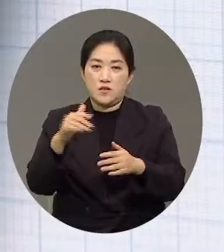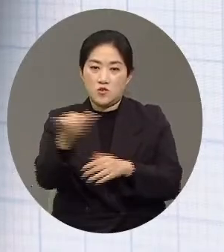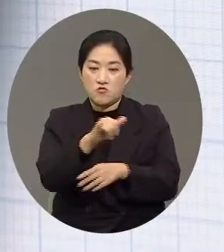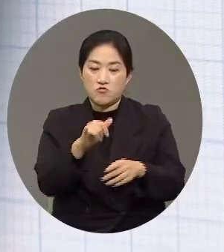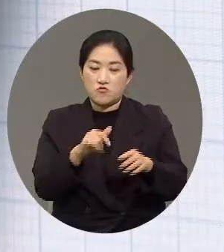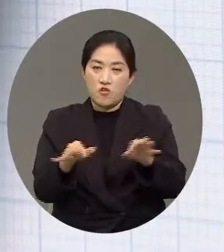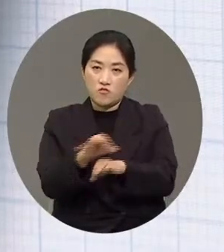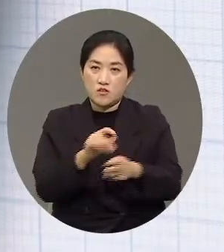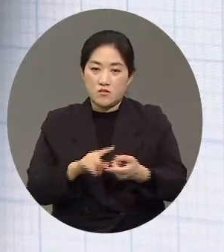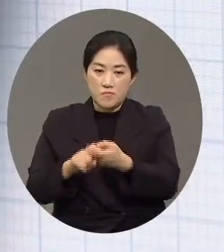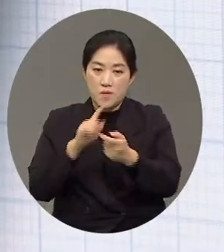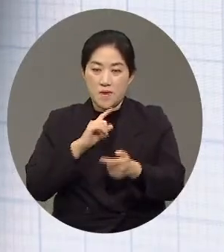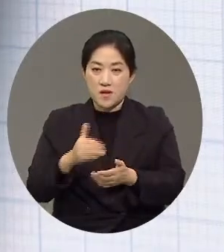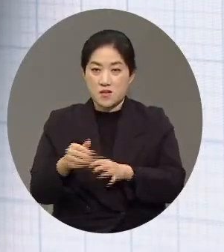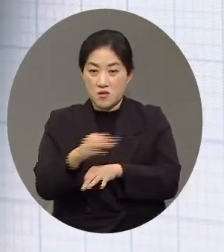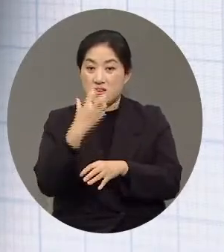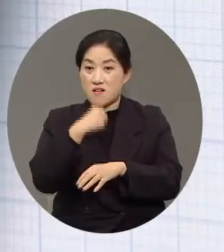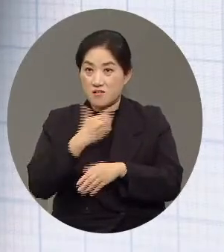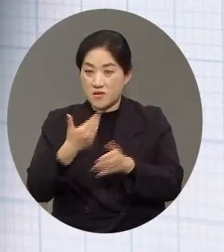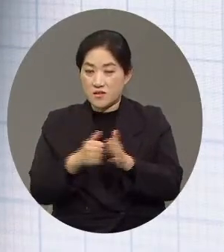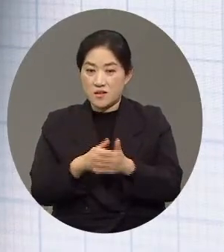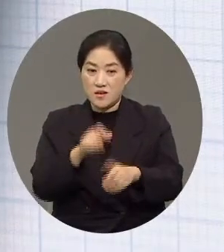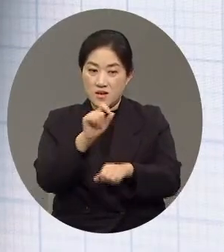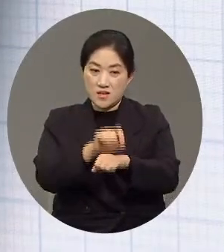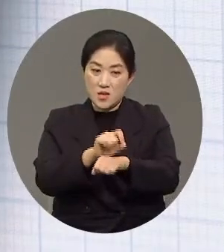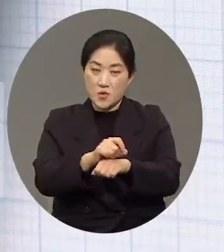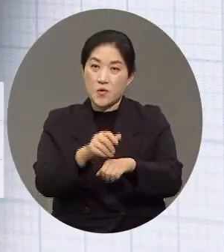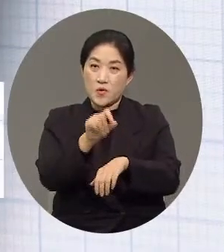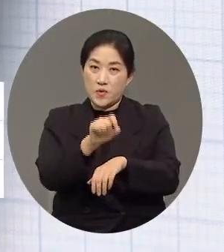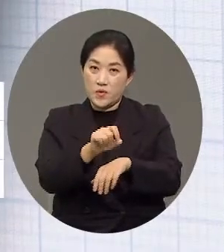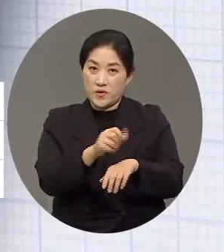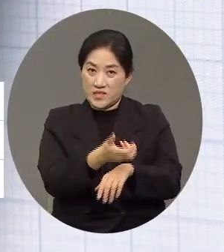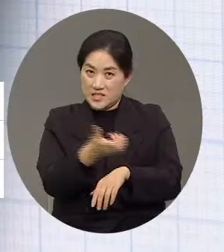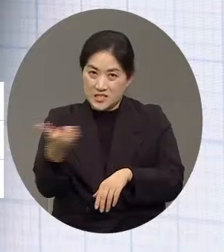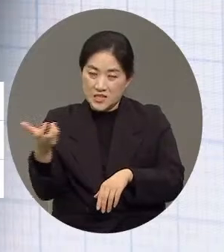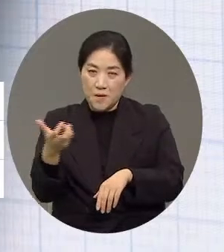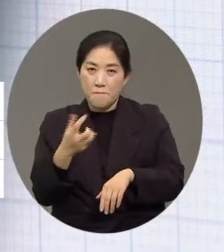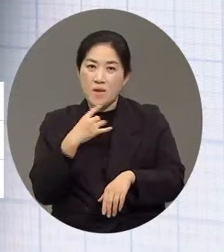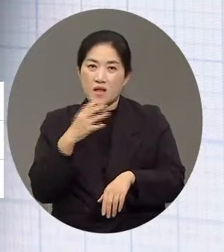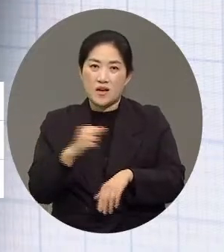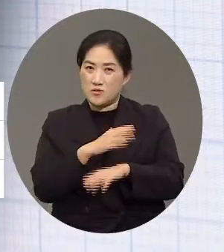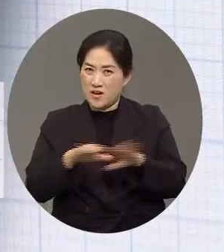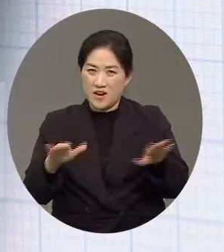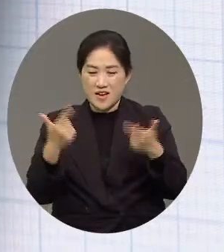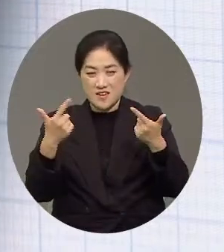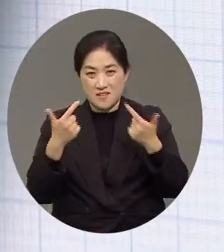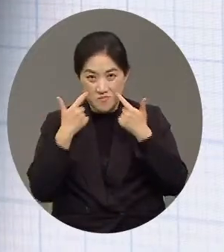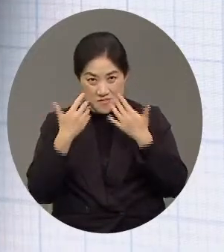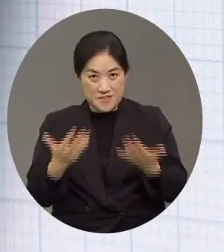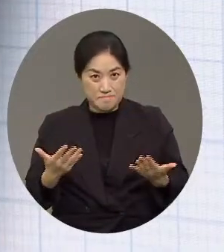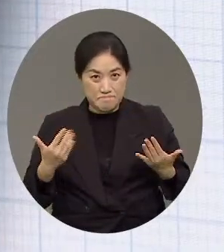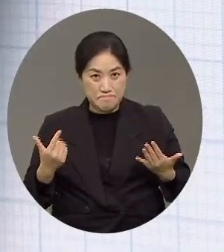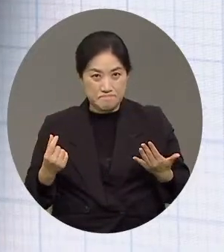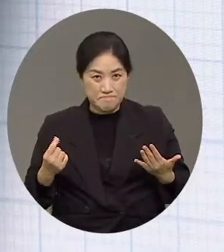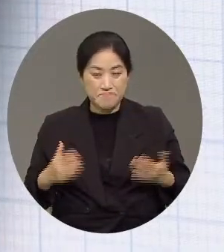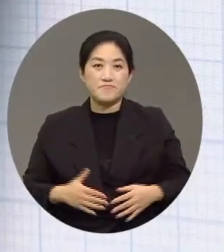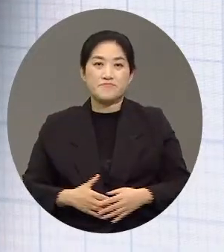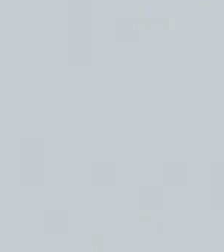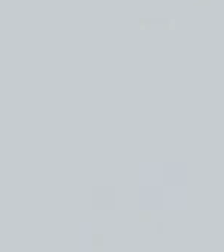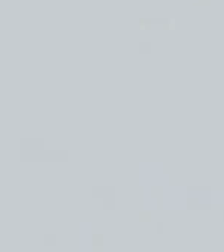말하는 경제적 효과를 모두 얻으려면 집무실 이전이 다가 아니라는 점 따져볼수록 더 분명해 보입니다.